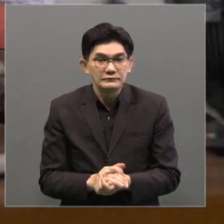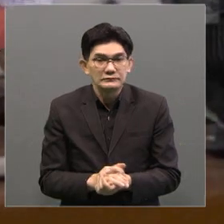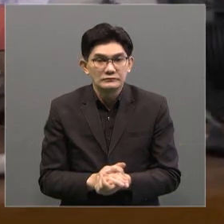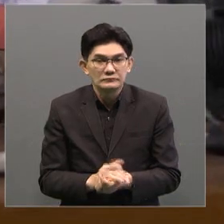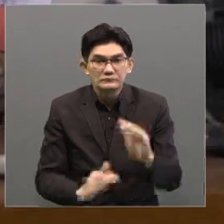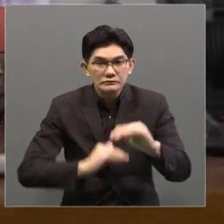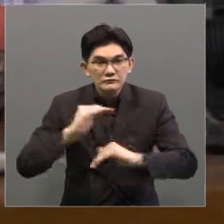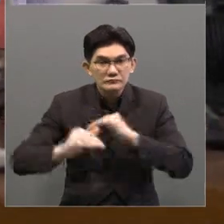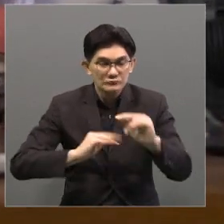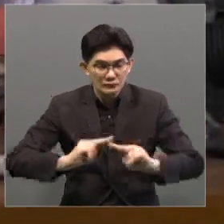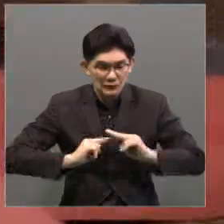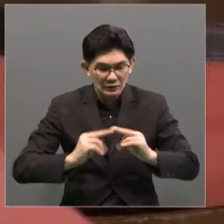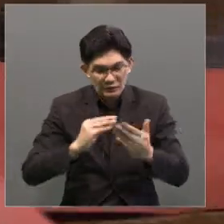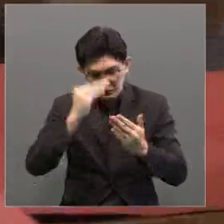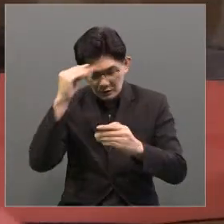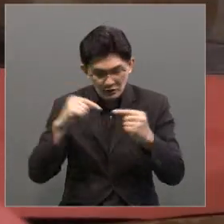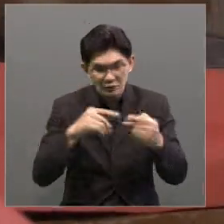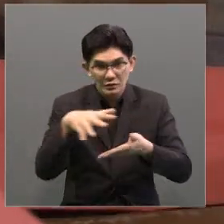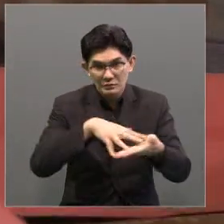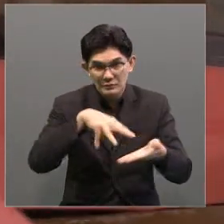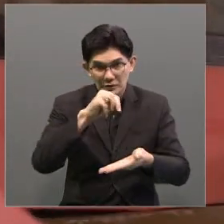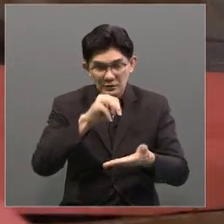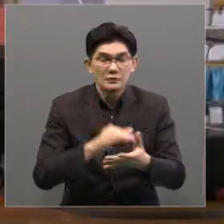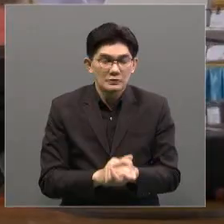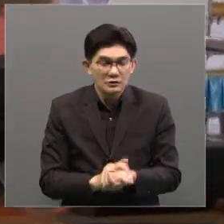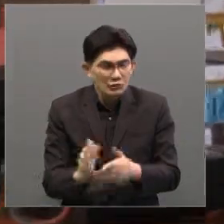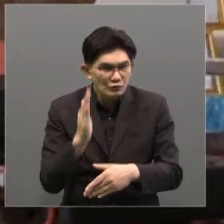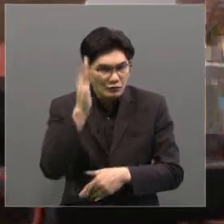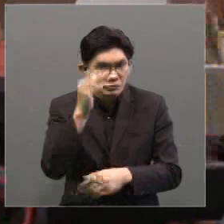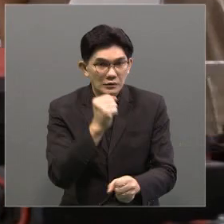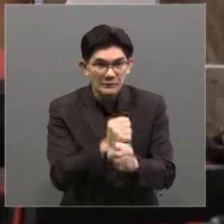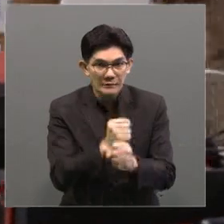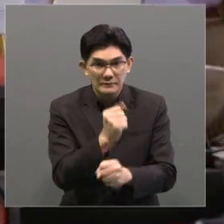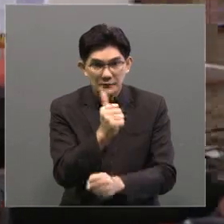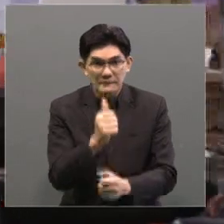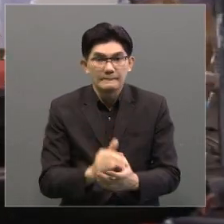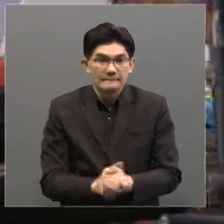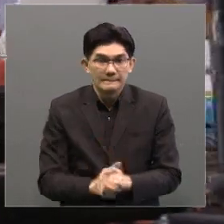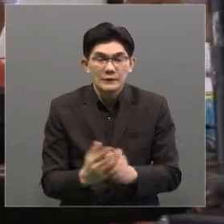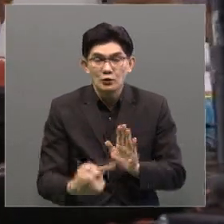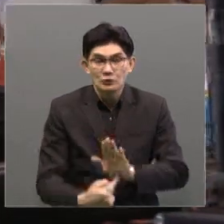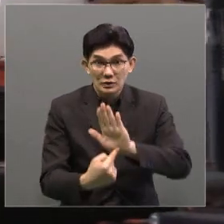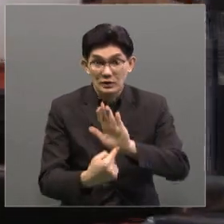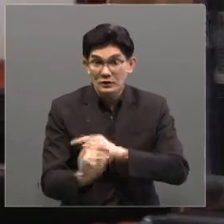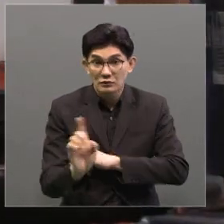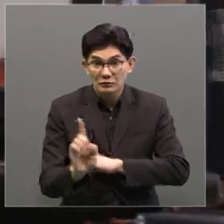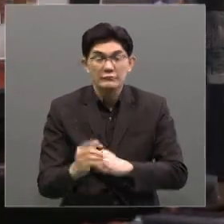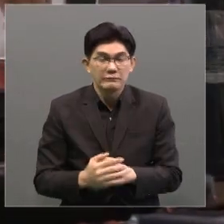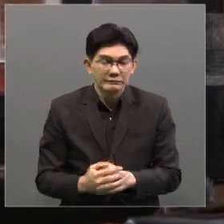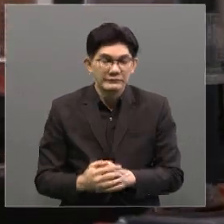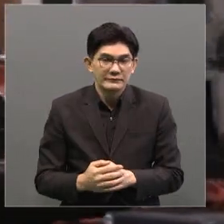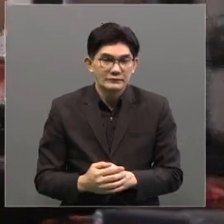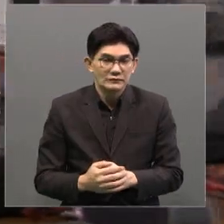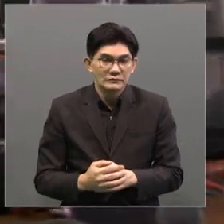ต่อยอดในการศึกษาต่อในมหาวิทยาลัยครับหรือว่าอนาคตในการทำงานครับผมอย่างเช่นอาจจ